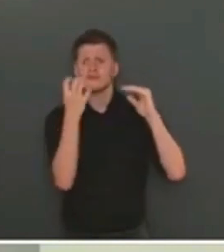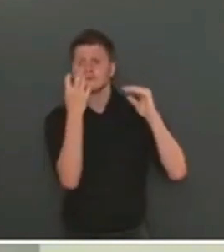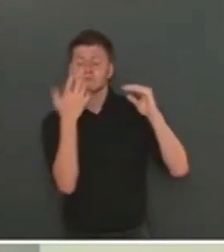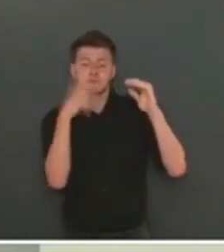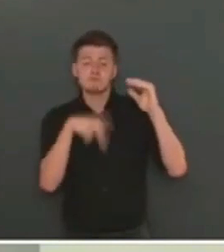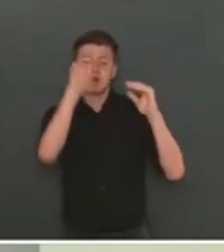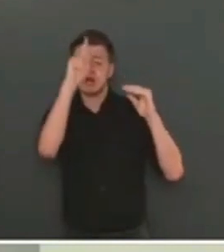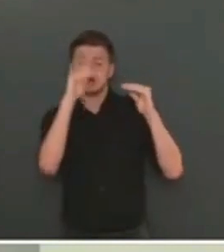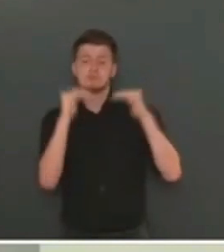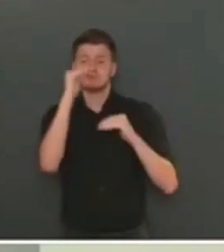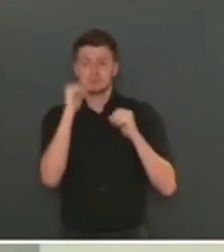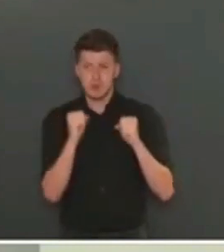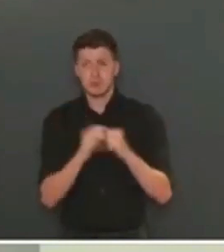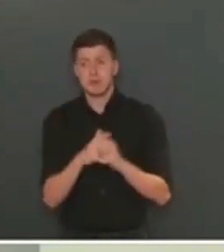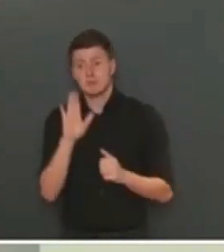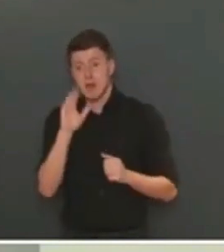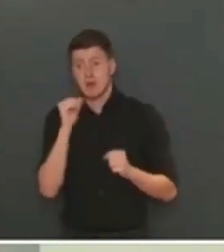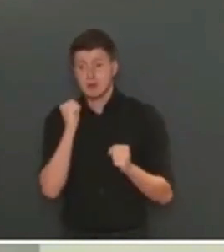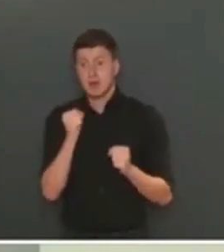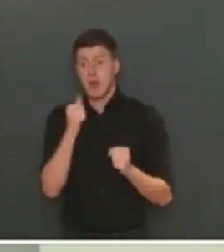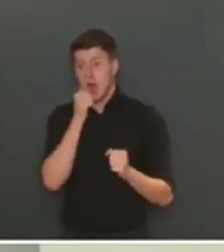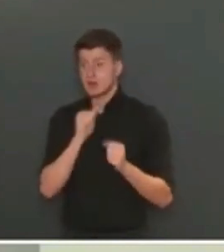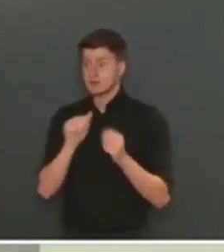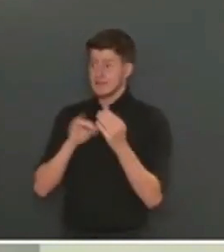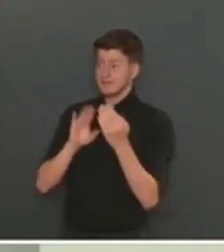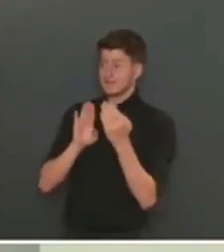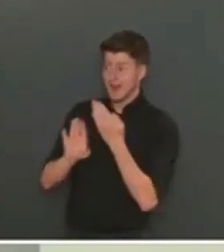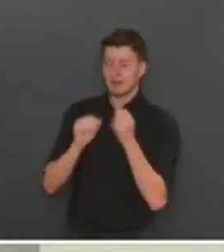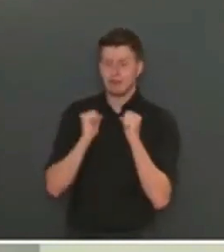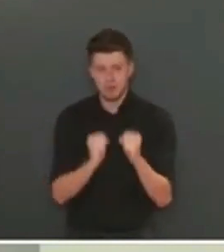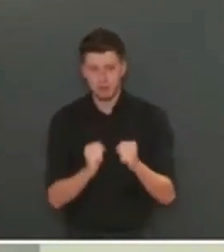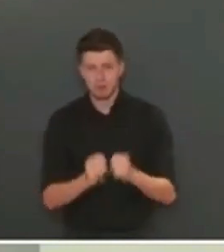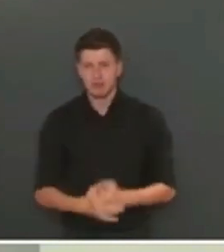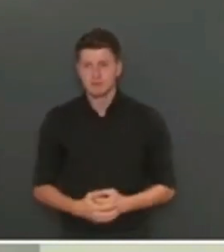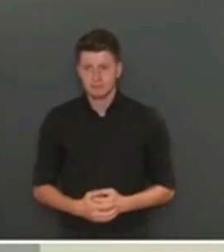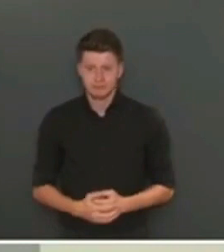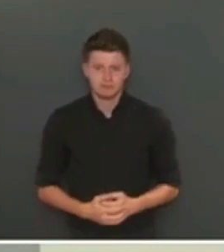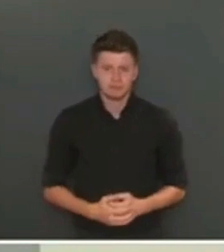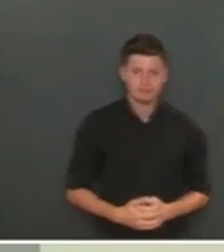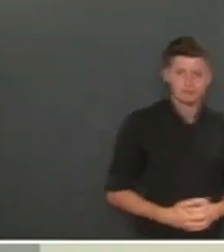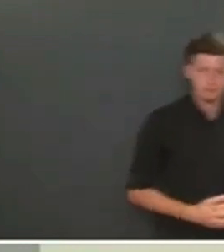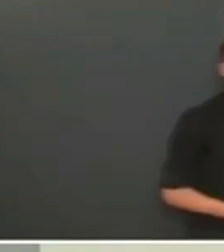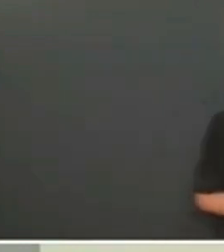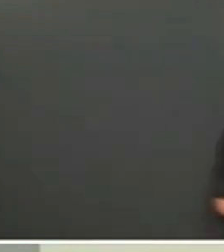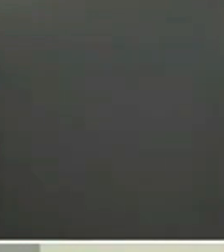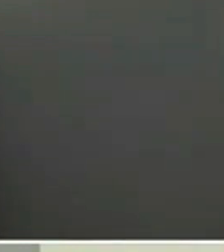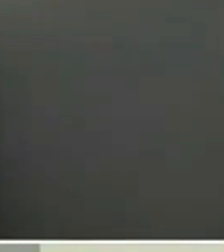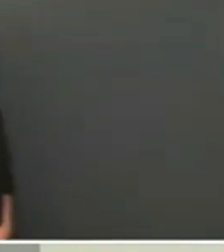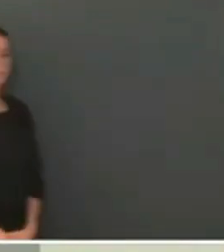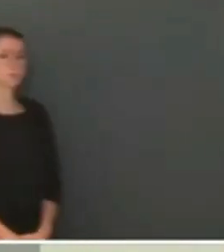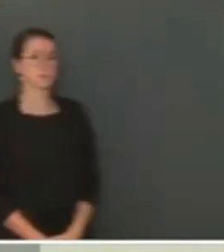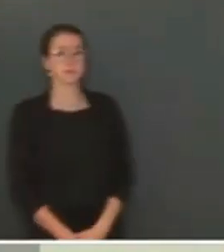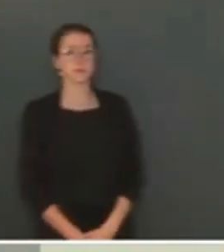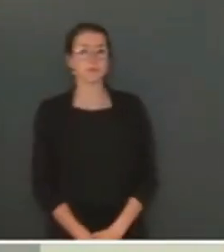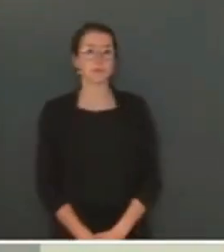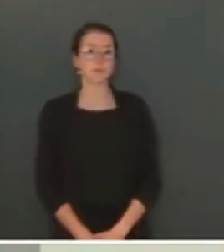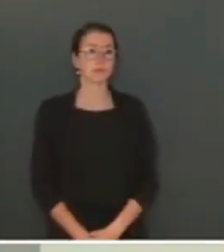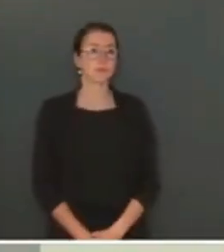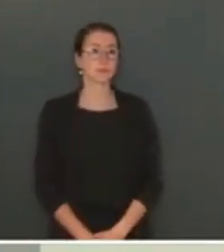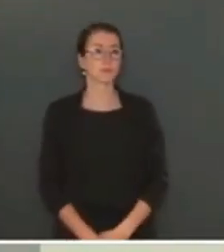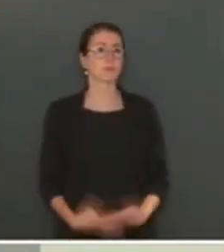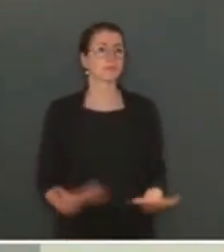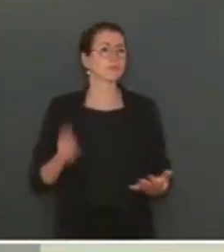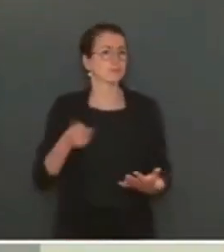'entends déjà, puisqu'on l'a déjà entendu, certains qui s'étonnent. De la différence entre le nombre de personnes qui peuvent être